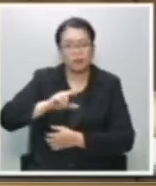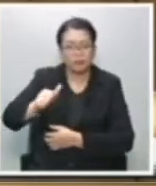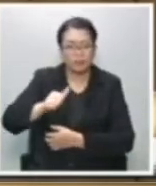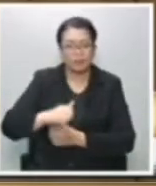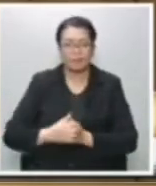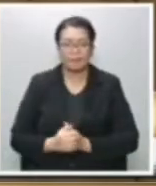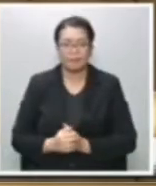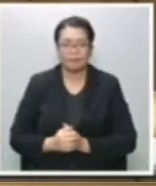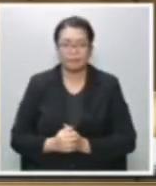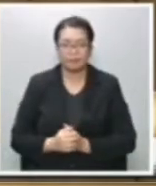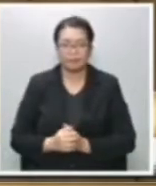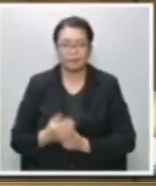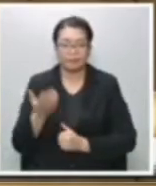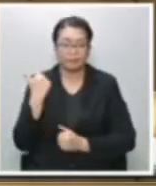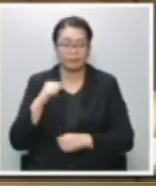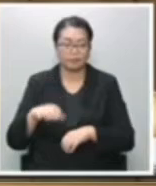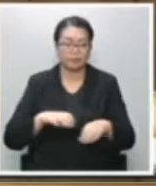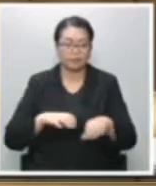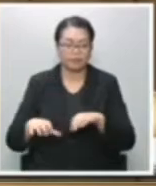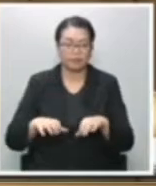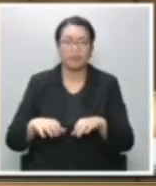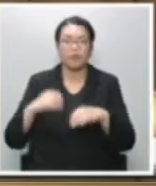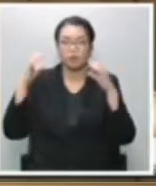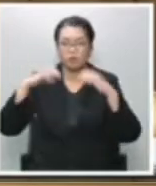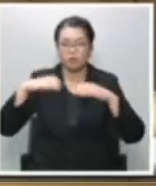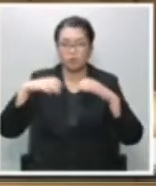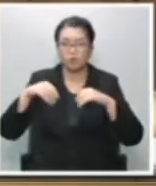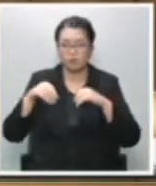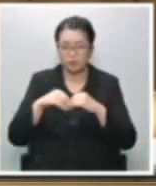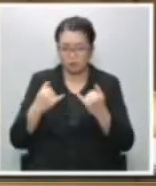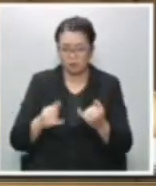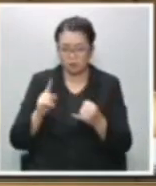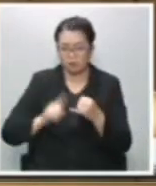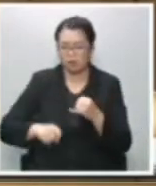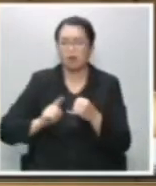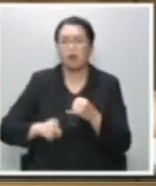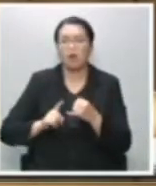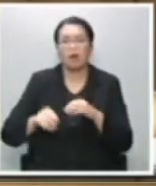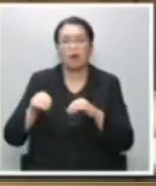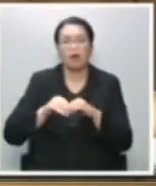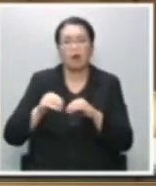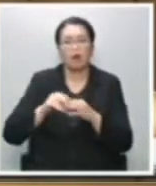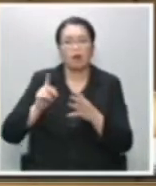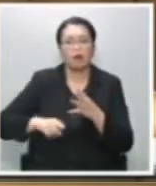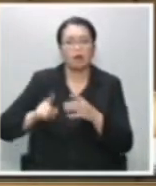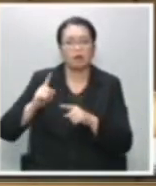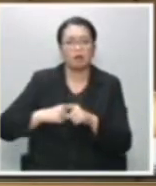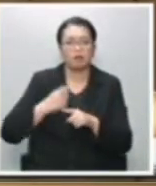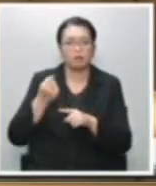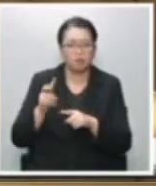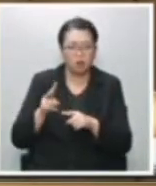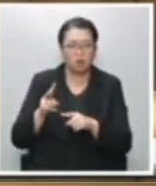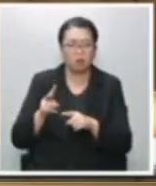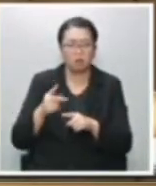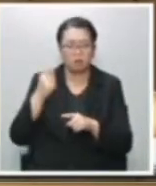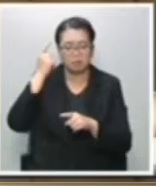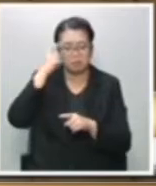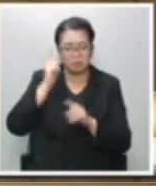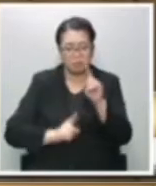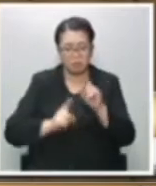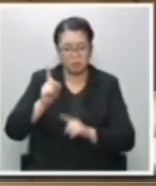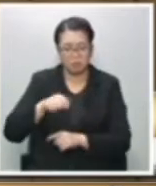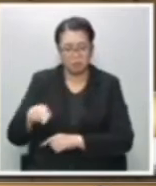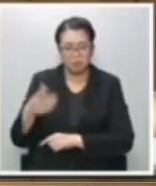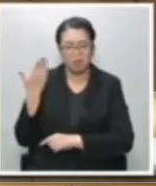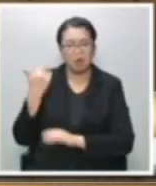ฤดูฝนแต่สถานการณ์พอไปถึงปลายปีสถานการณ์หนักหน่วงกว่าเดิมประเมินว่าพื้นที่ที่ไ